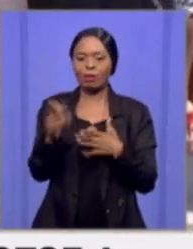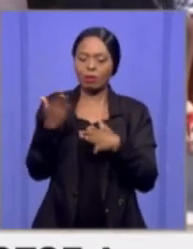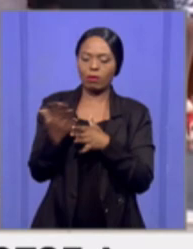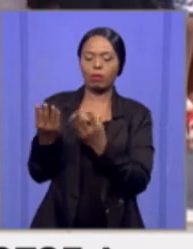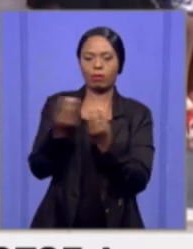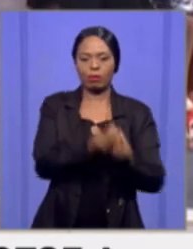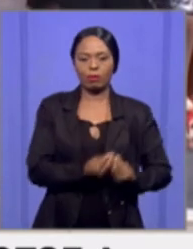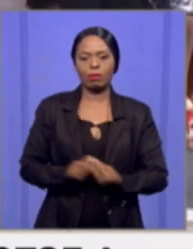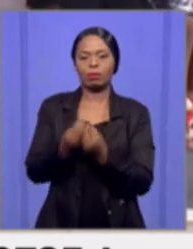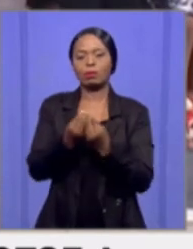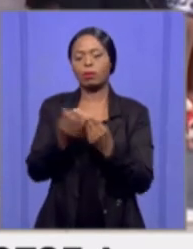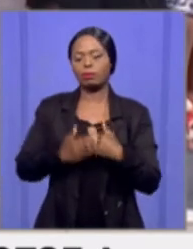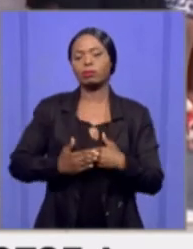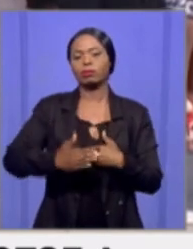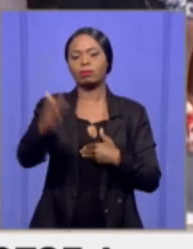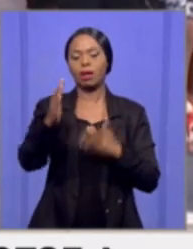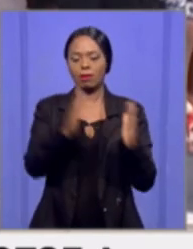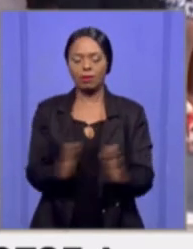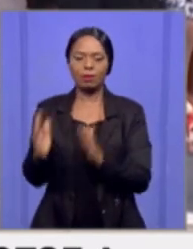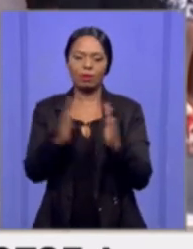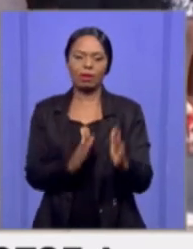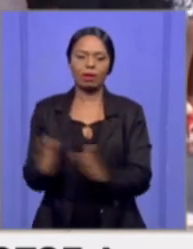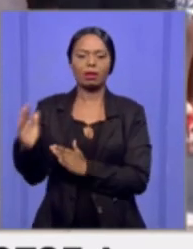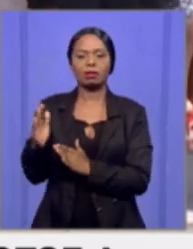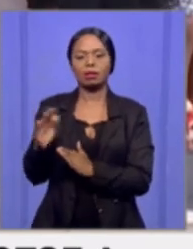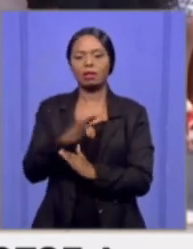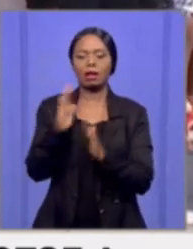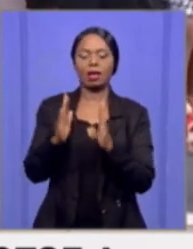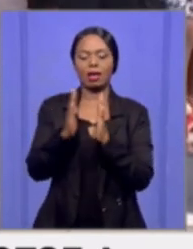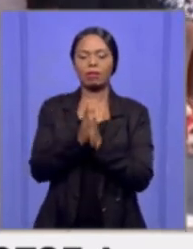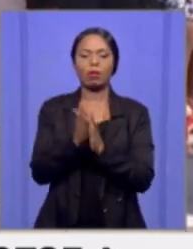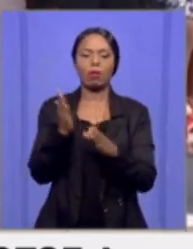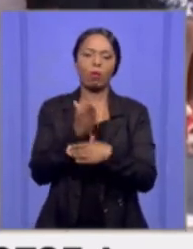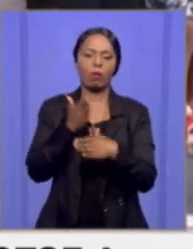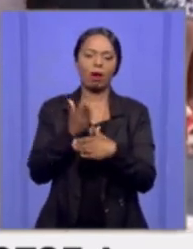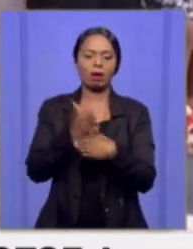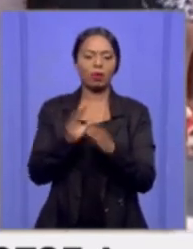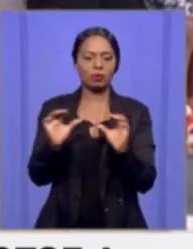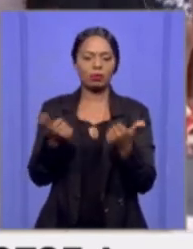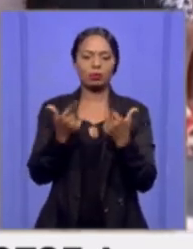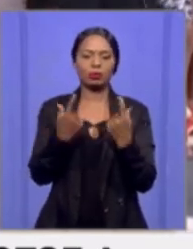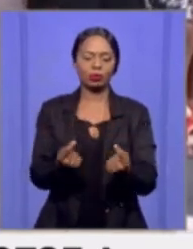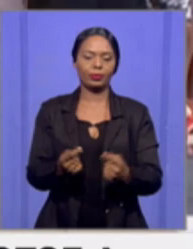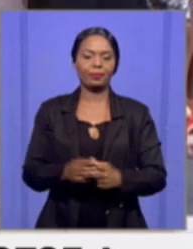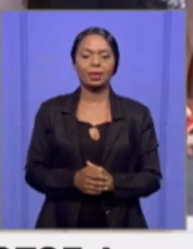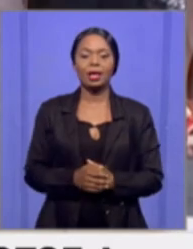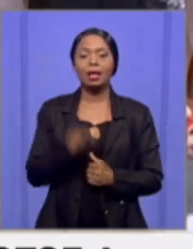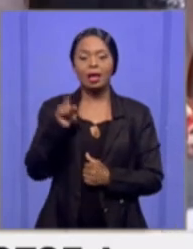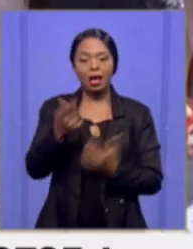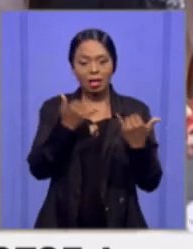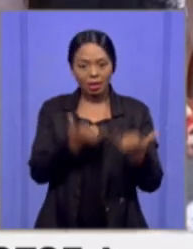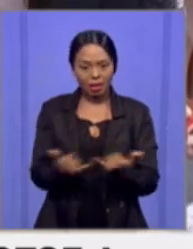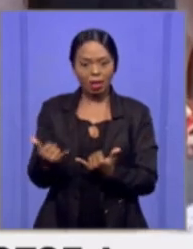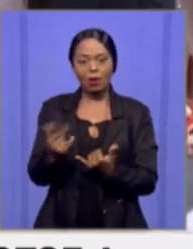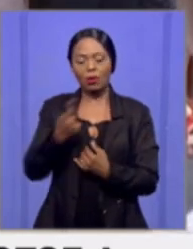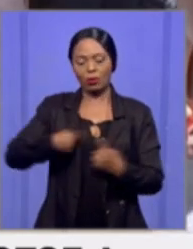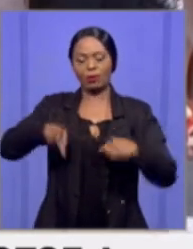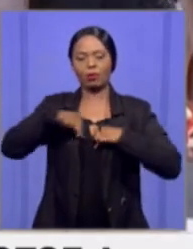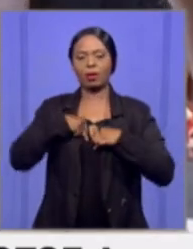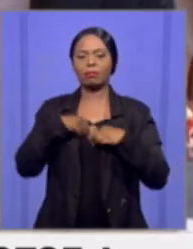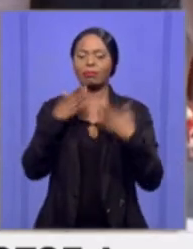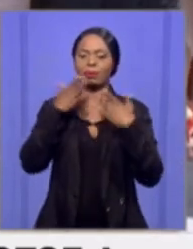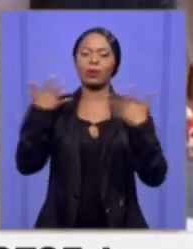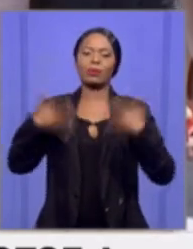riṋe miṱani yashu vha tshi ri dededzela uri mushumo u ḓe u tshimbile zwavhuḓi ra wana dzimbilu dzashu